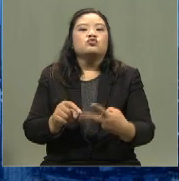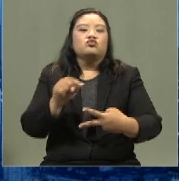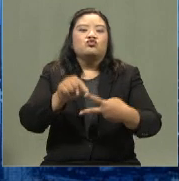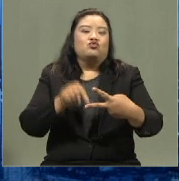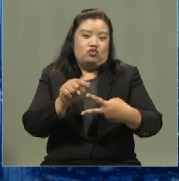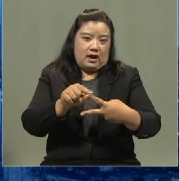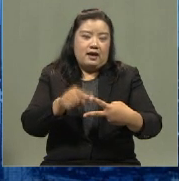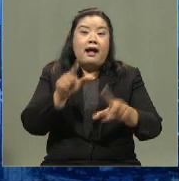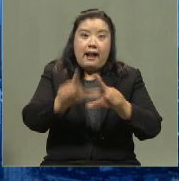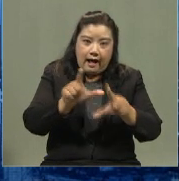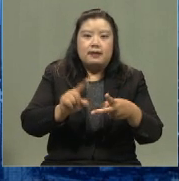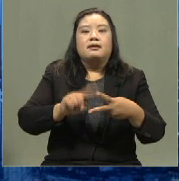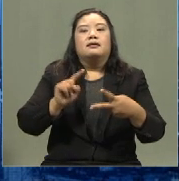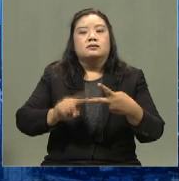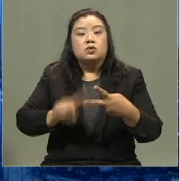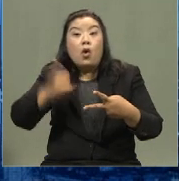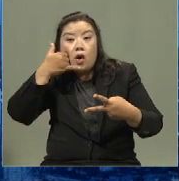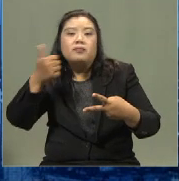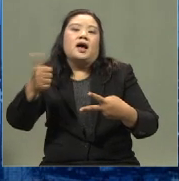ระบบทั้งระบบของออนไลน์และระบบของใช้สายเป็นสายโทรศัพท์ไงทั้ง2